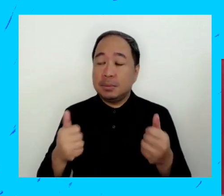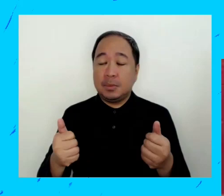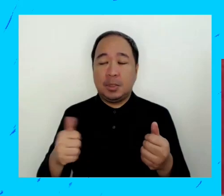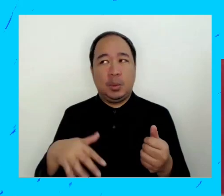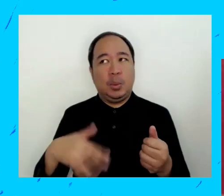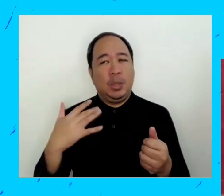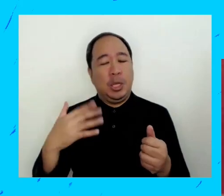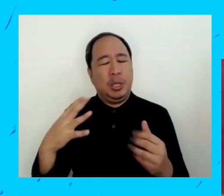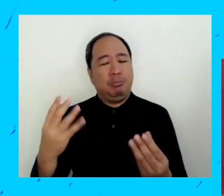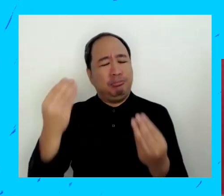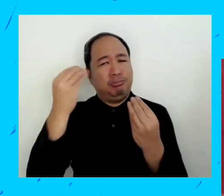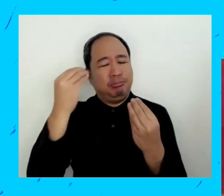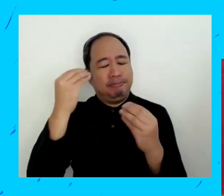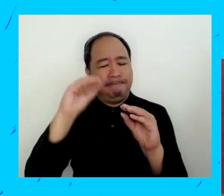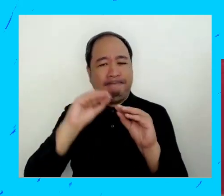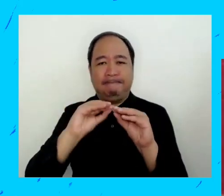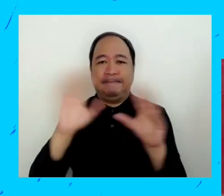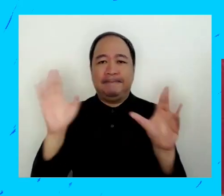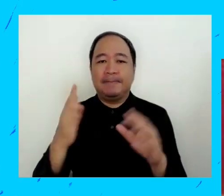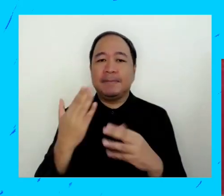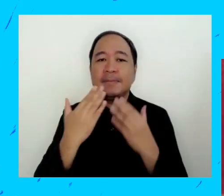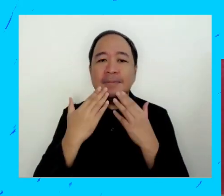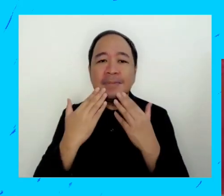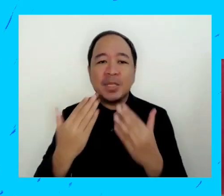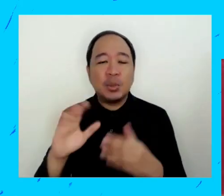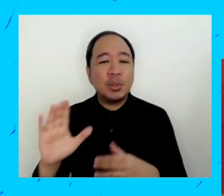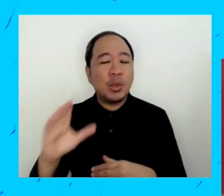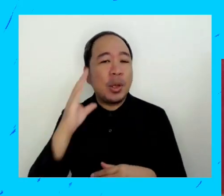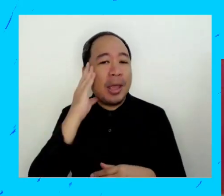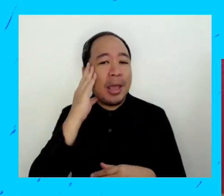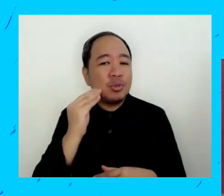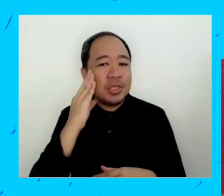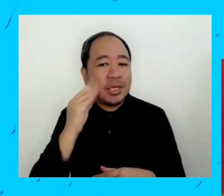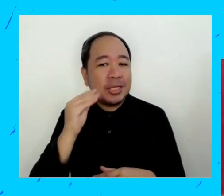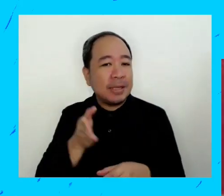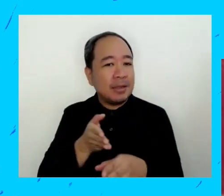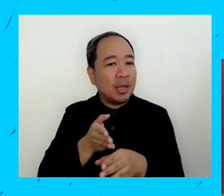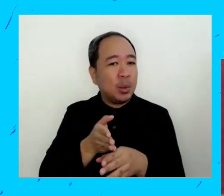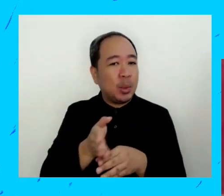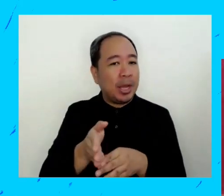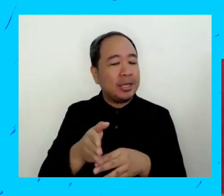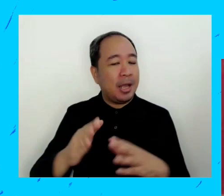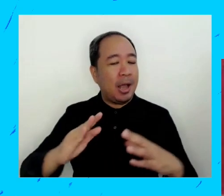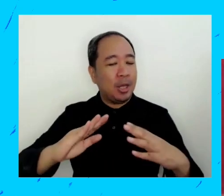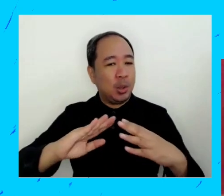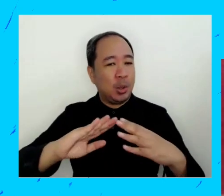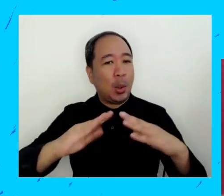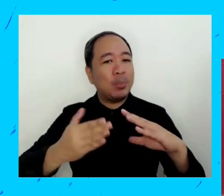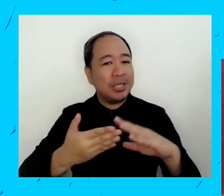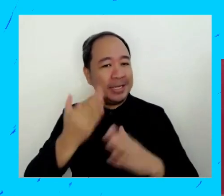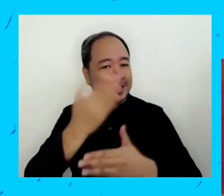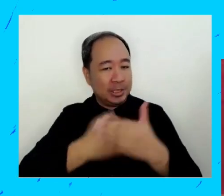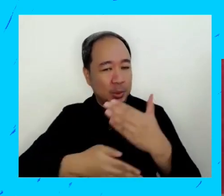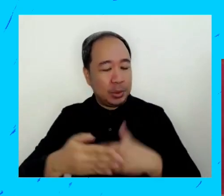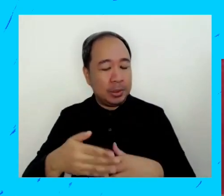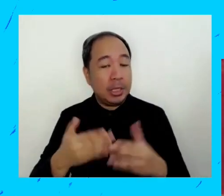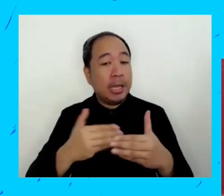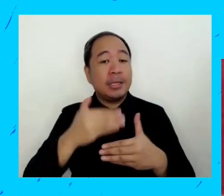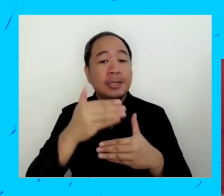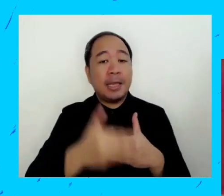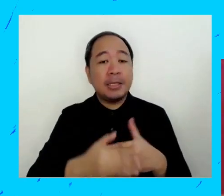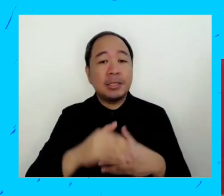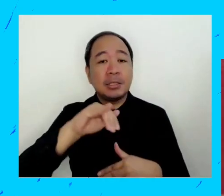C'était vraiment très intéressant de partager l'expérience. Maintenant, nous allons bien